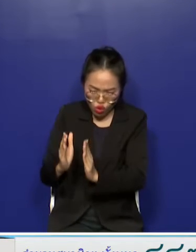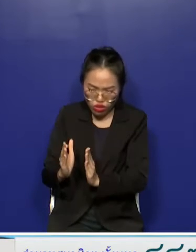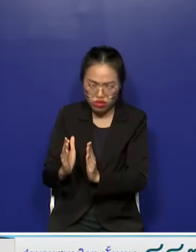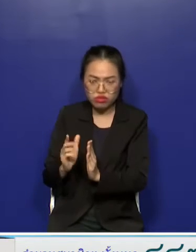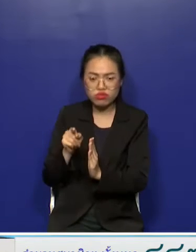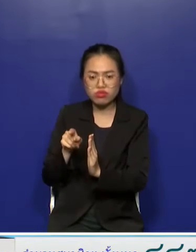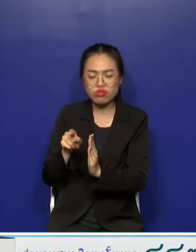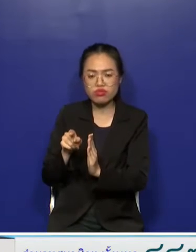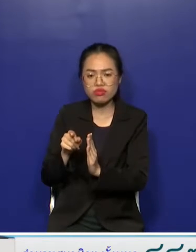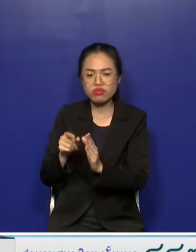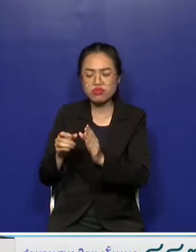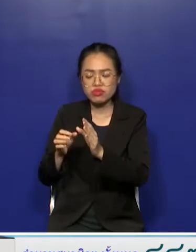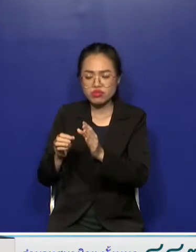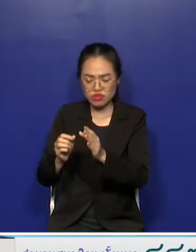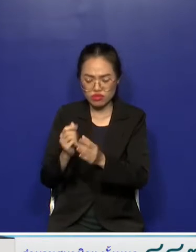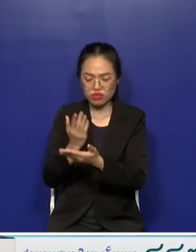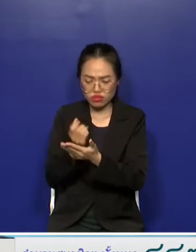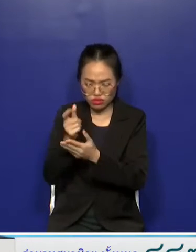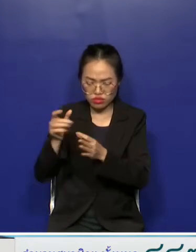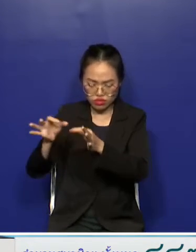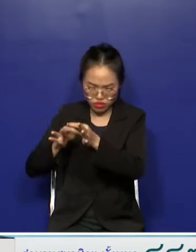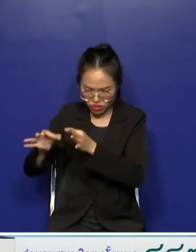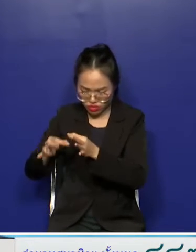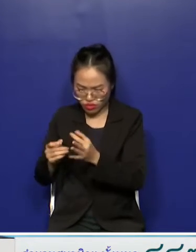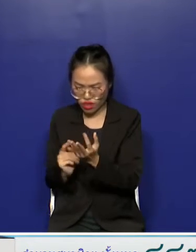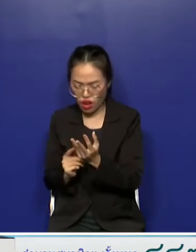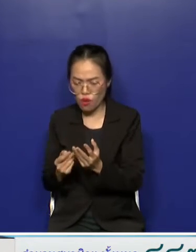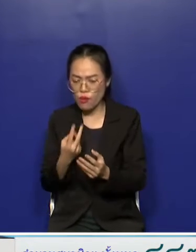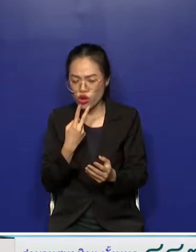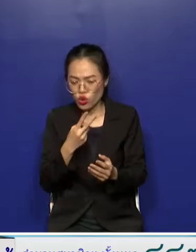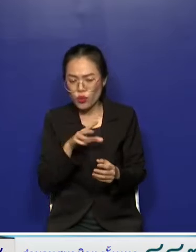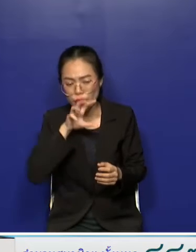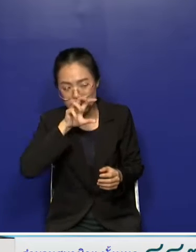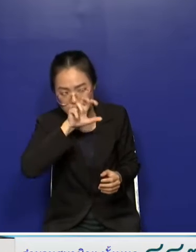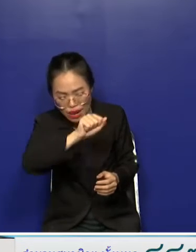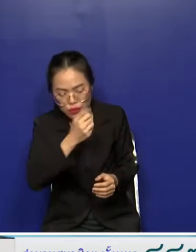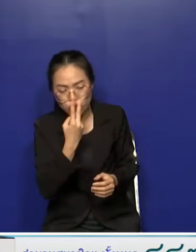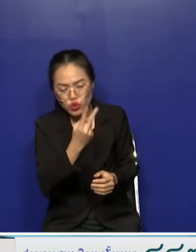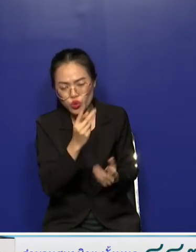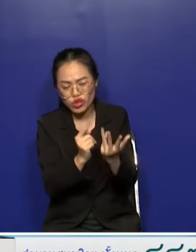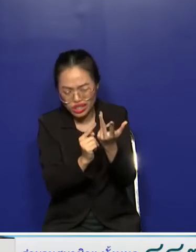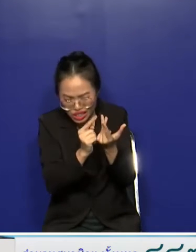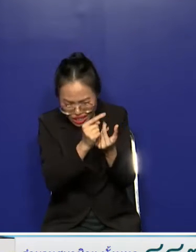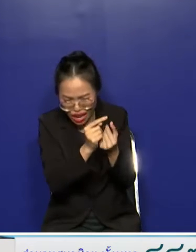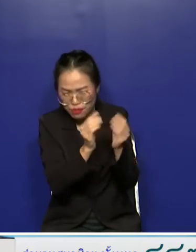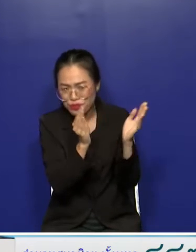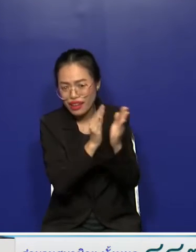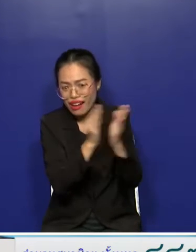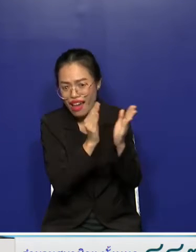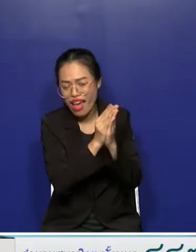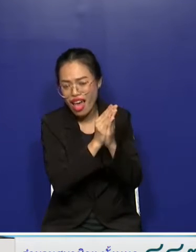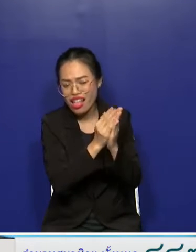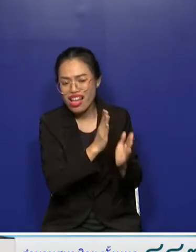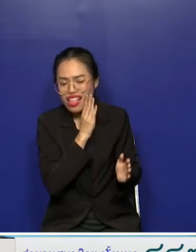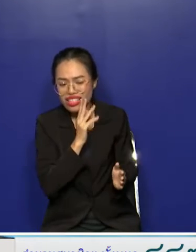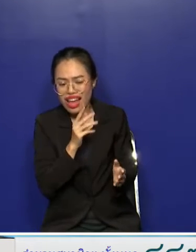จะต้องแดงกับกอกกตอเพื่อไปเฝ้าการนบคะแนทหนวยเลอกตงครับำถามคทำไมต้องเฝ้าเพรทำไม